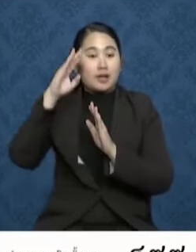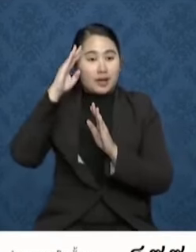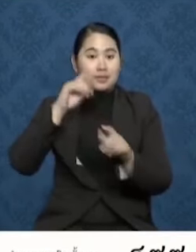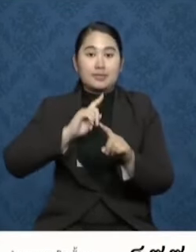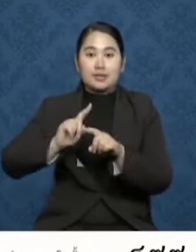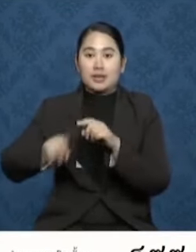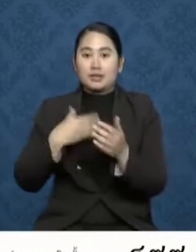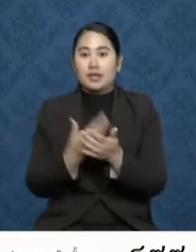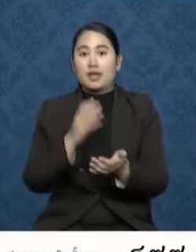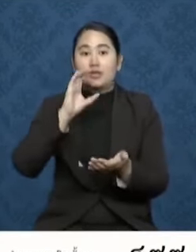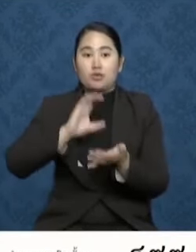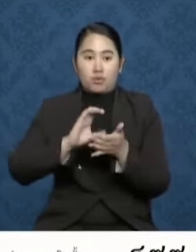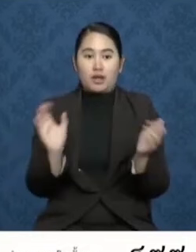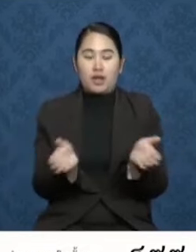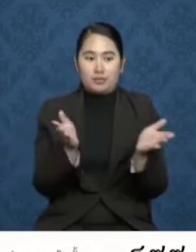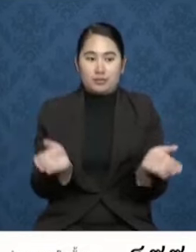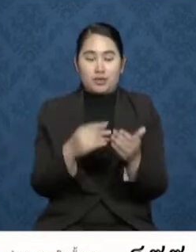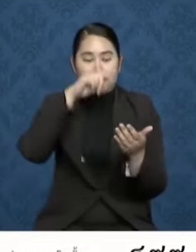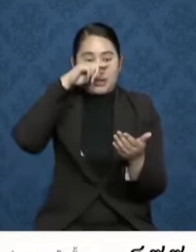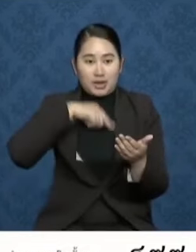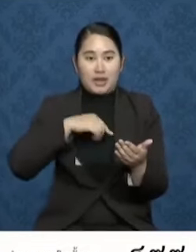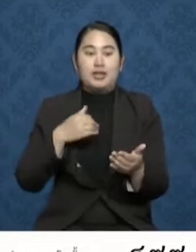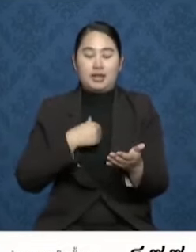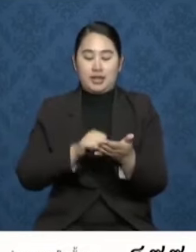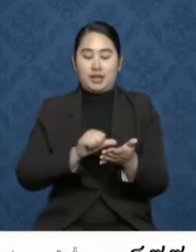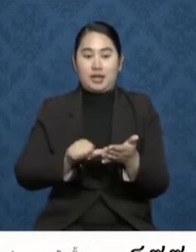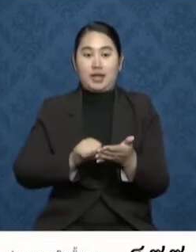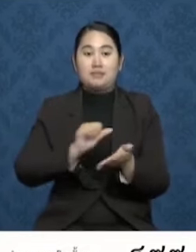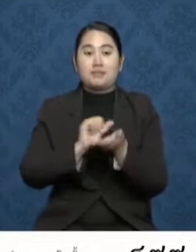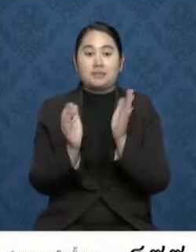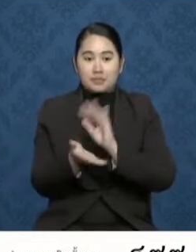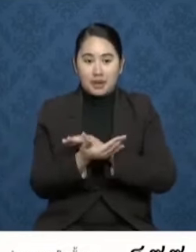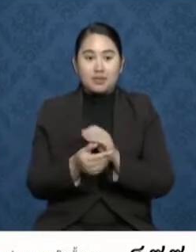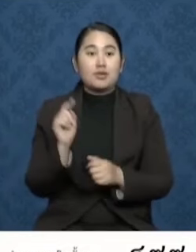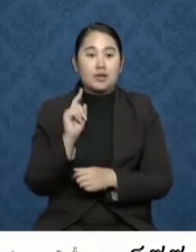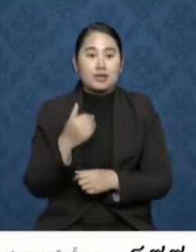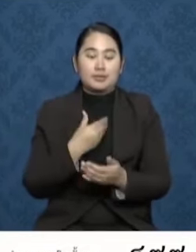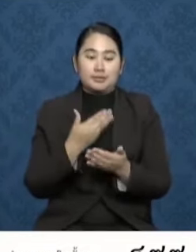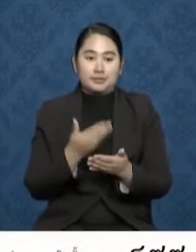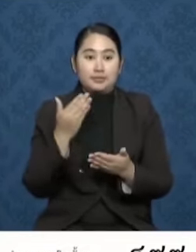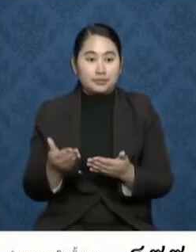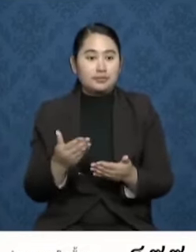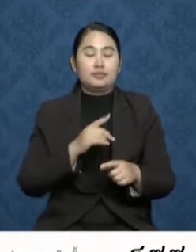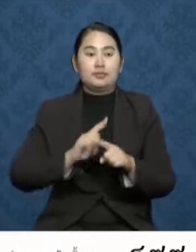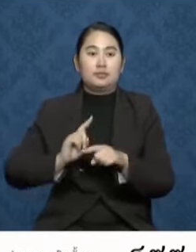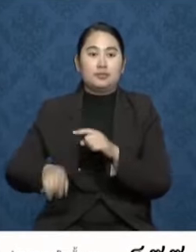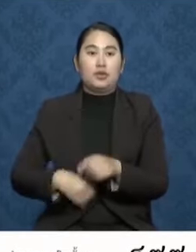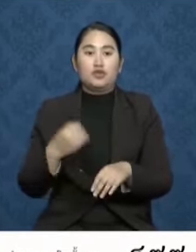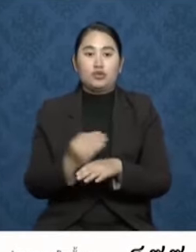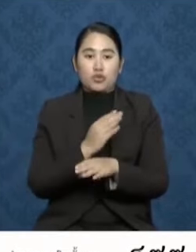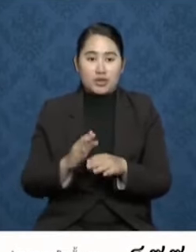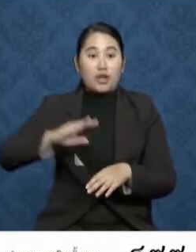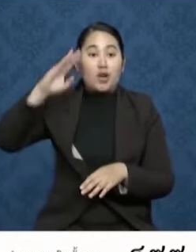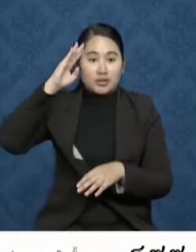งงบประมาณอุดหนุนภายในประเทศและปรับนะครับเป็นเน้นสร้างไม่เน้นซื้อนำธุรกิจกองทัพกลับ